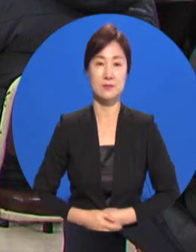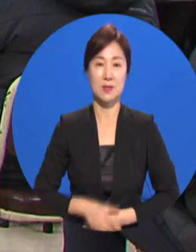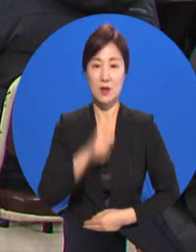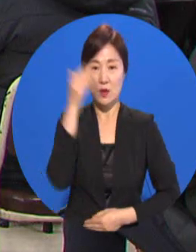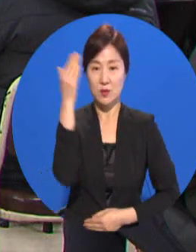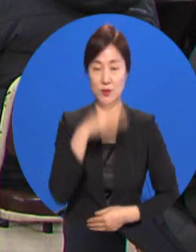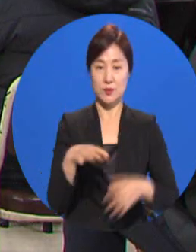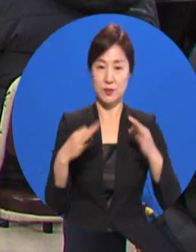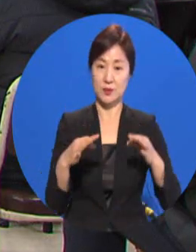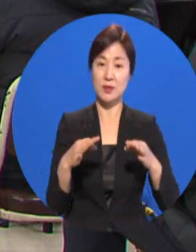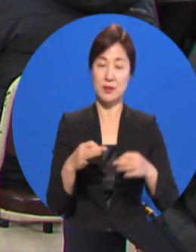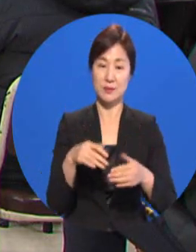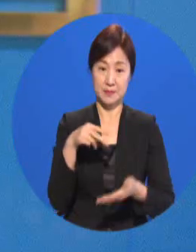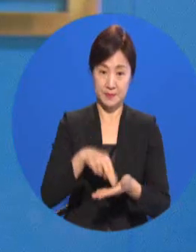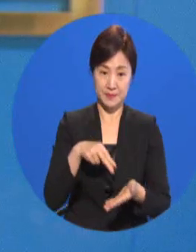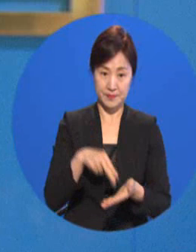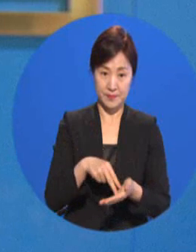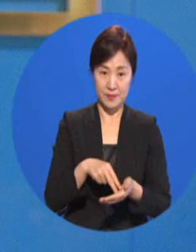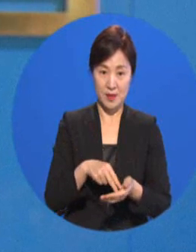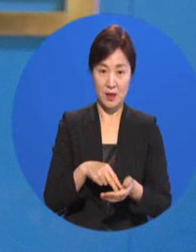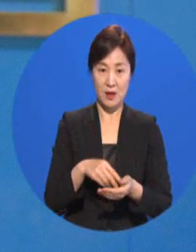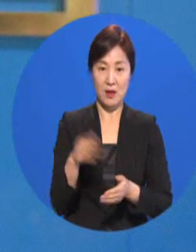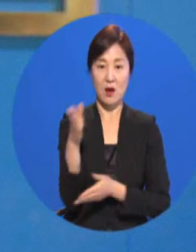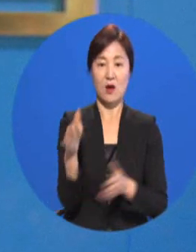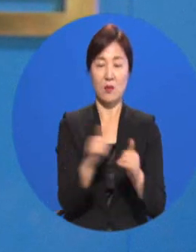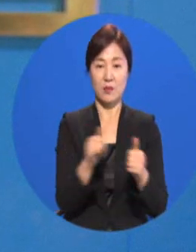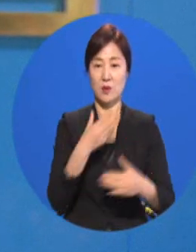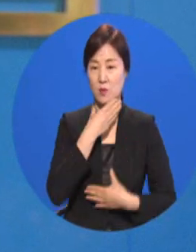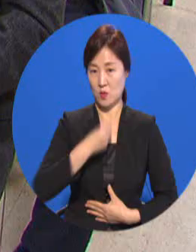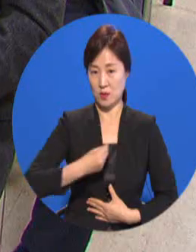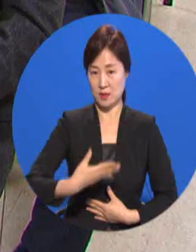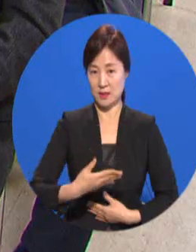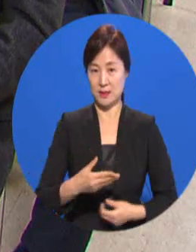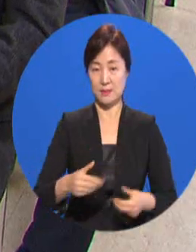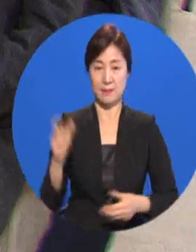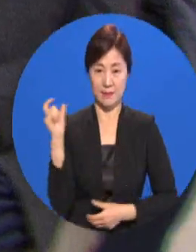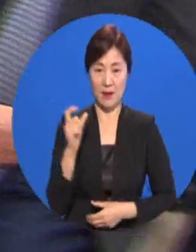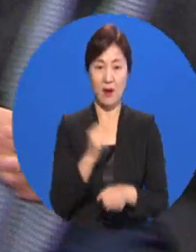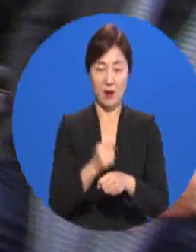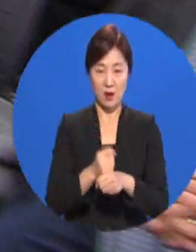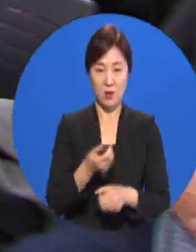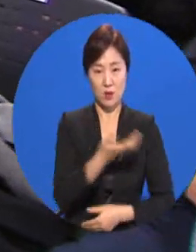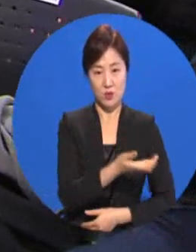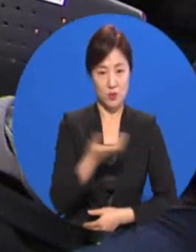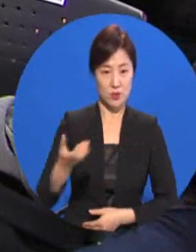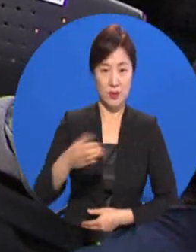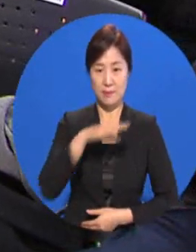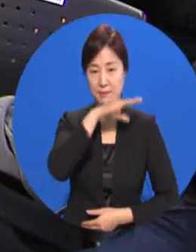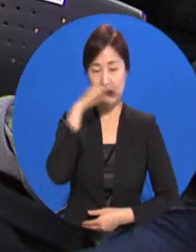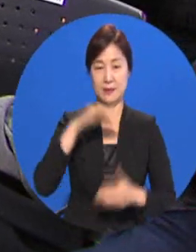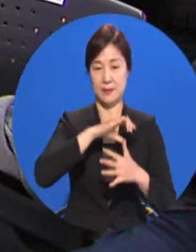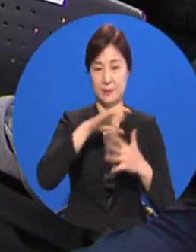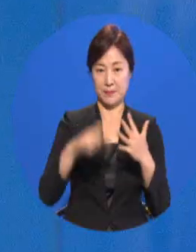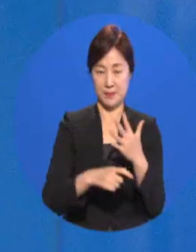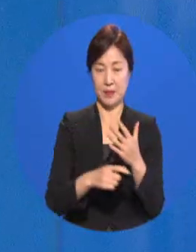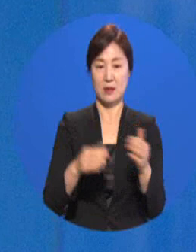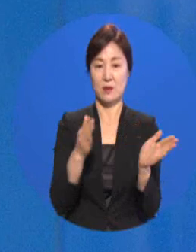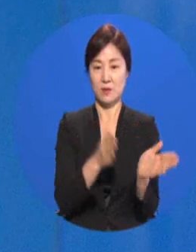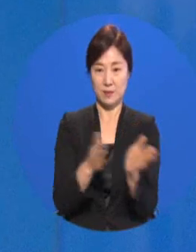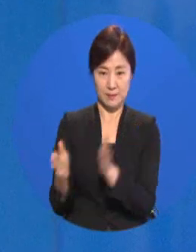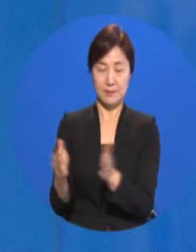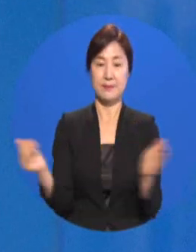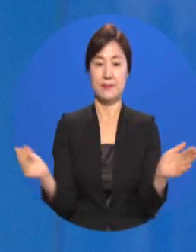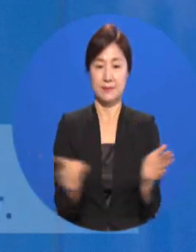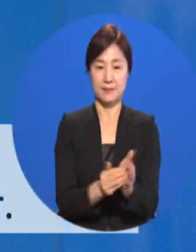여수 옆 은 올한해 어업인의 복지를 강화하고 유통 질서를 확립해 우려를 불식시키기 겠다고 다짐했습니다 가 경직이